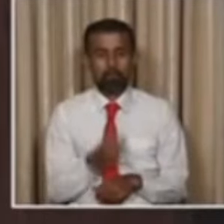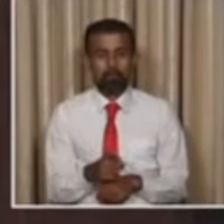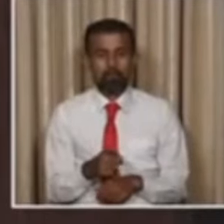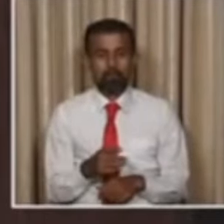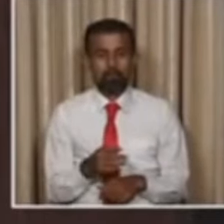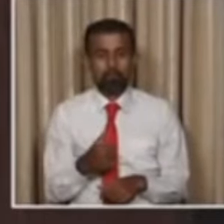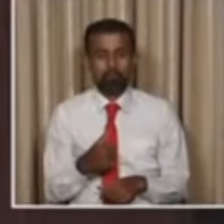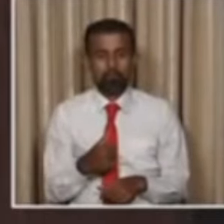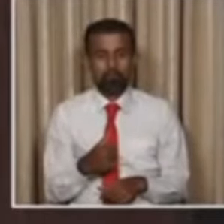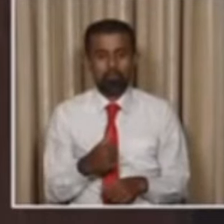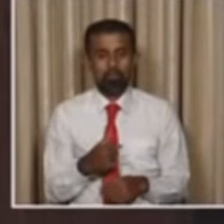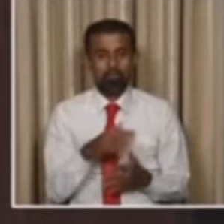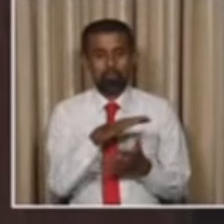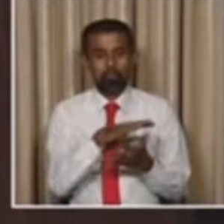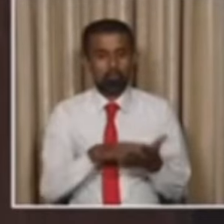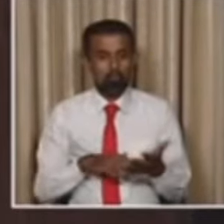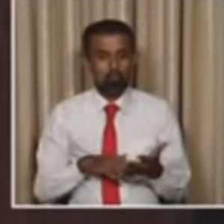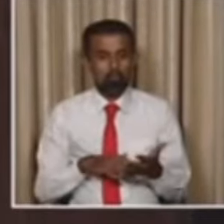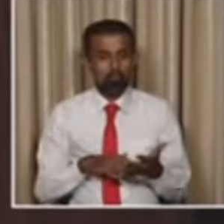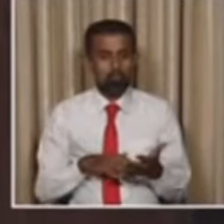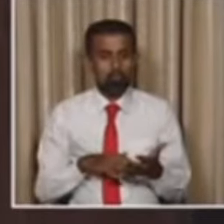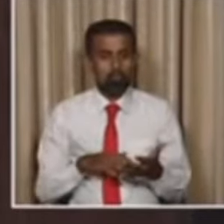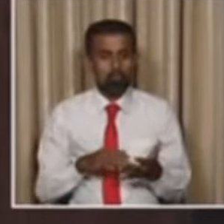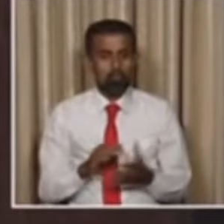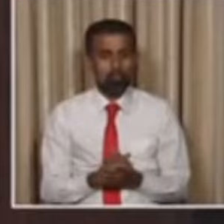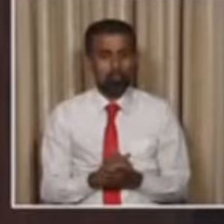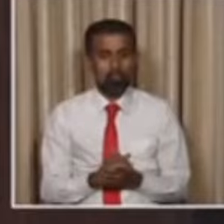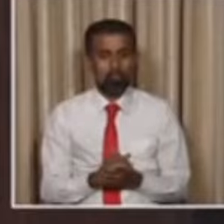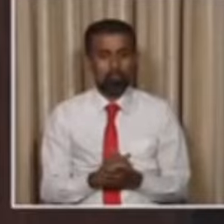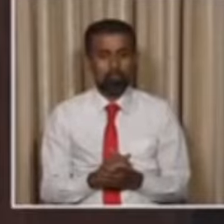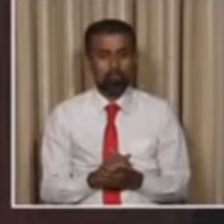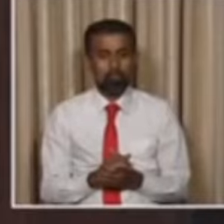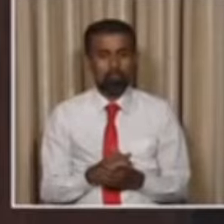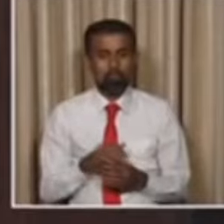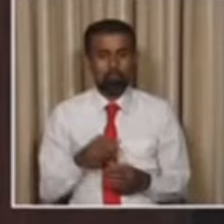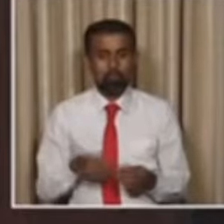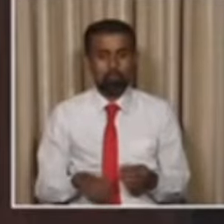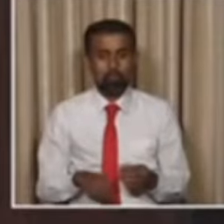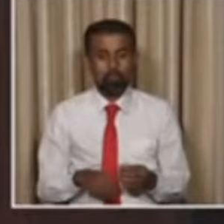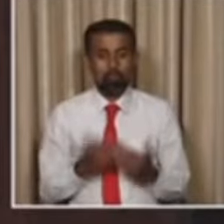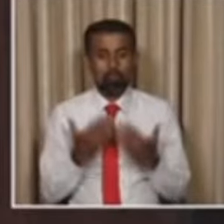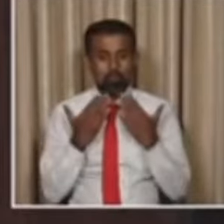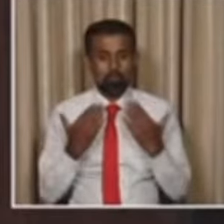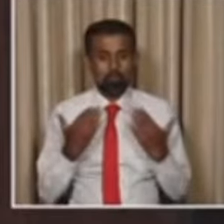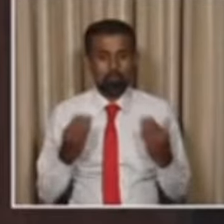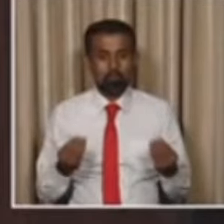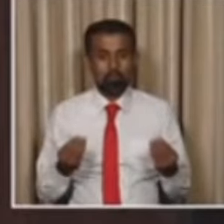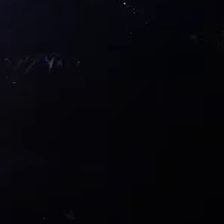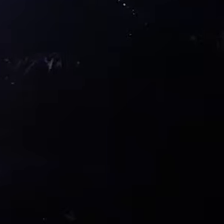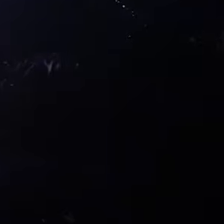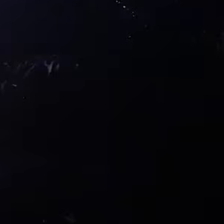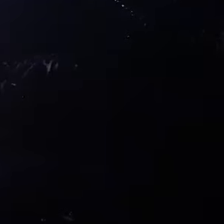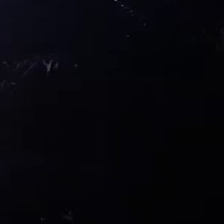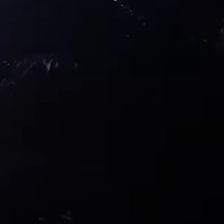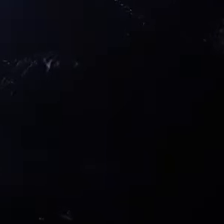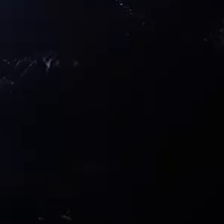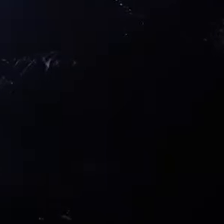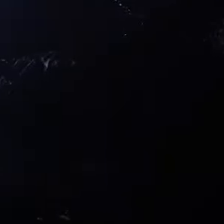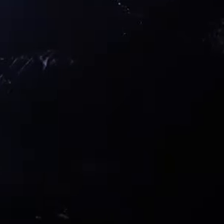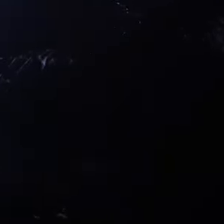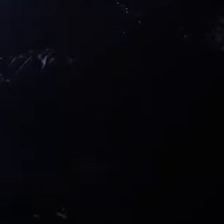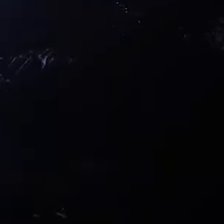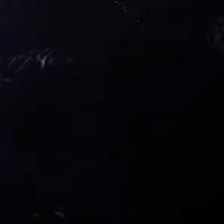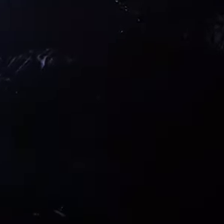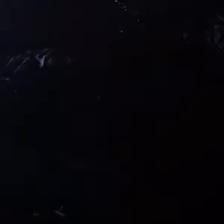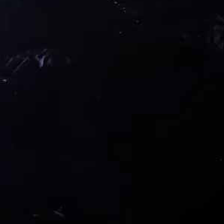කිතුදු කාරණා ගන්නවත් තිබුණත් කාලය ඉක්ම ගින තියෙන නිසා මම ස්තුති බලයා ඔබ දීම තිබුණා ස්තුතිවන්ත මම නේනා බොහොම ස්තුති ස්තුති ගරුම